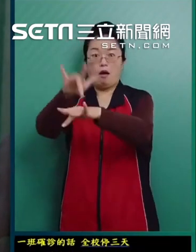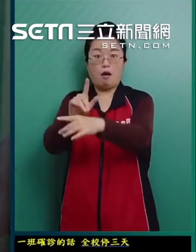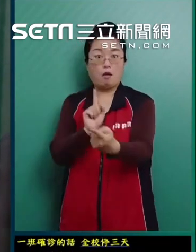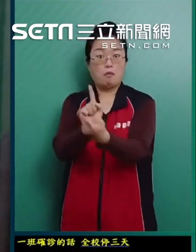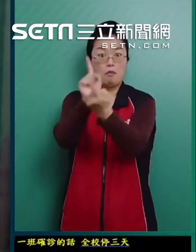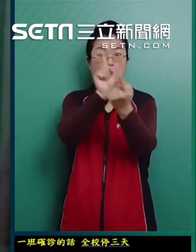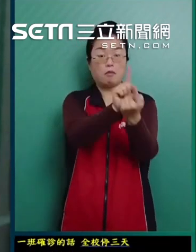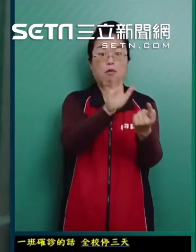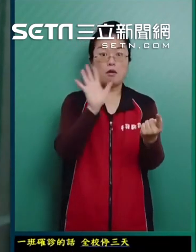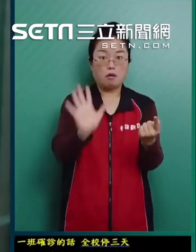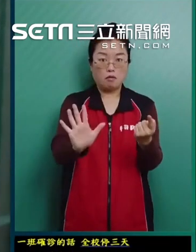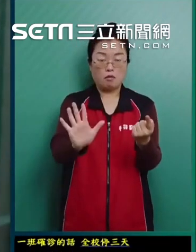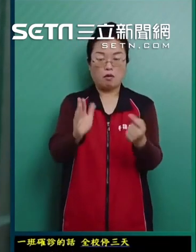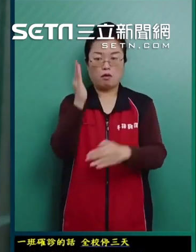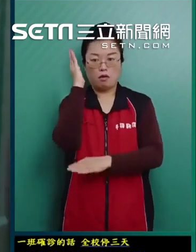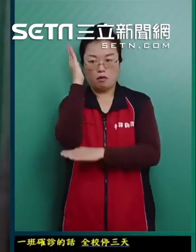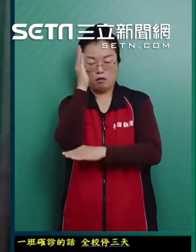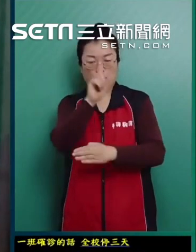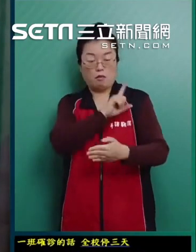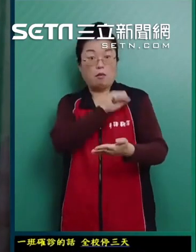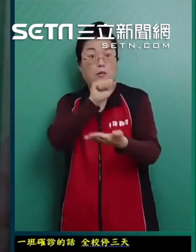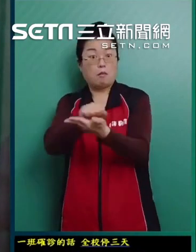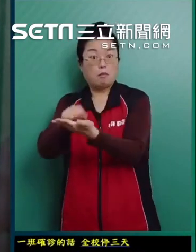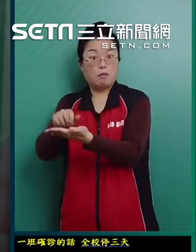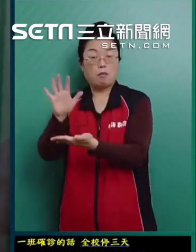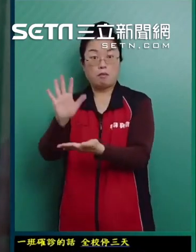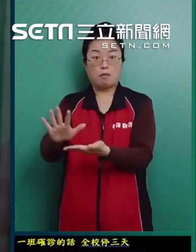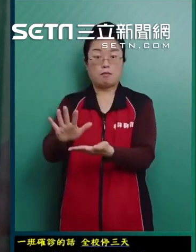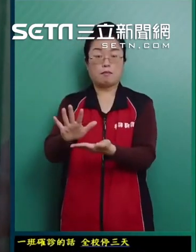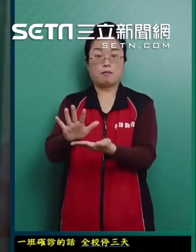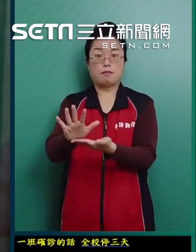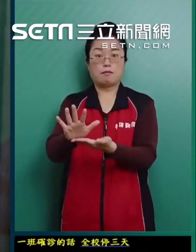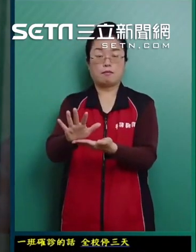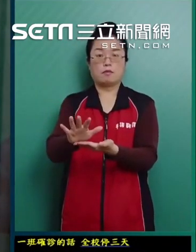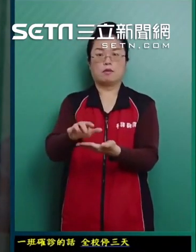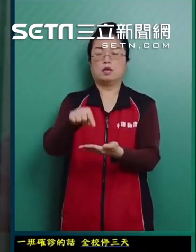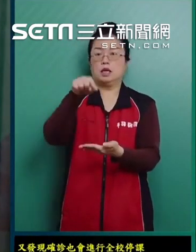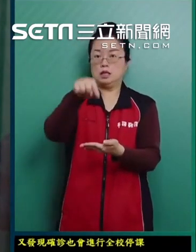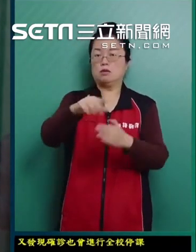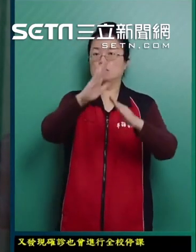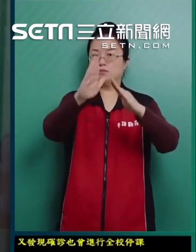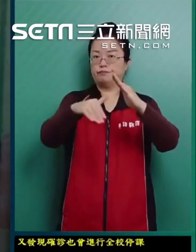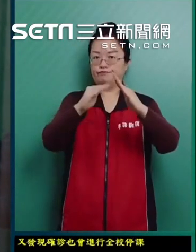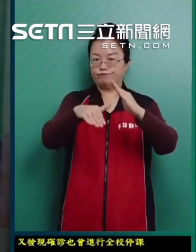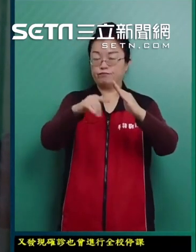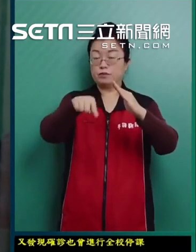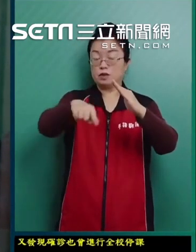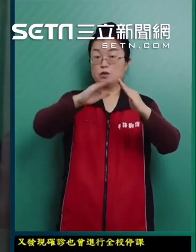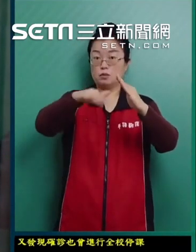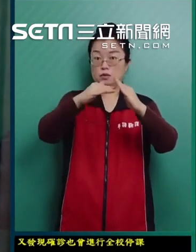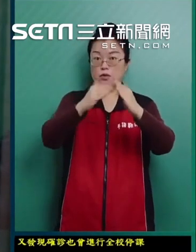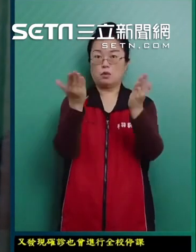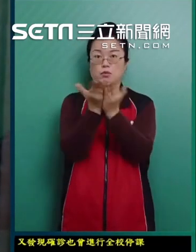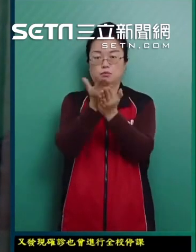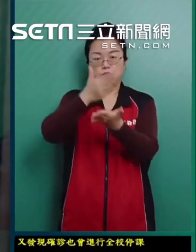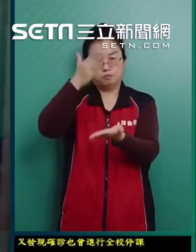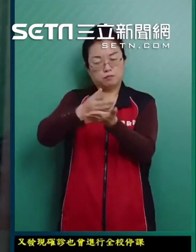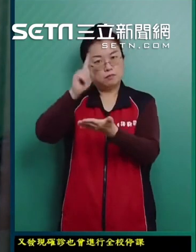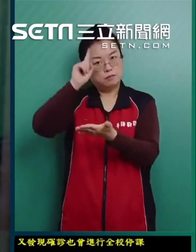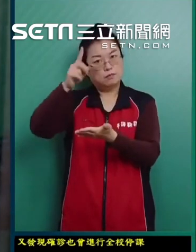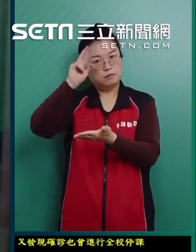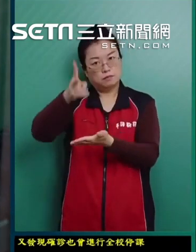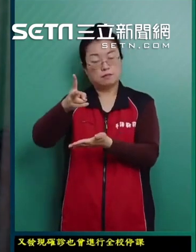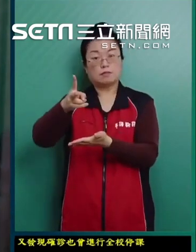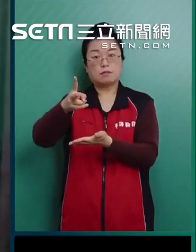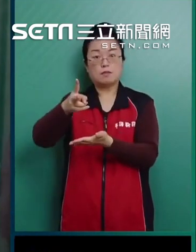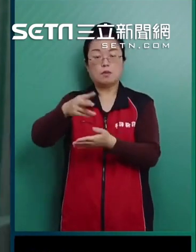接触的被框列者，所以我们该班呢就预防性的停课2天，那全学校停1天呢进行全面性